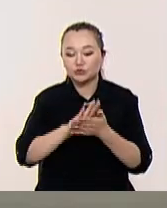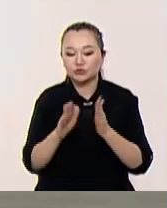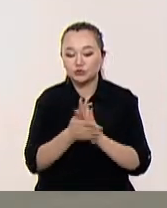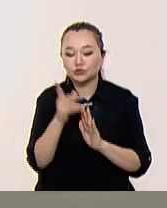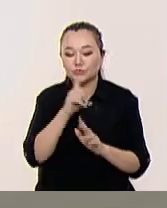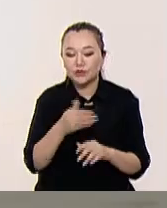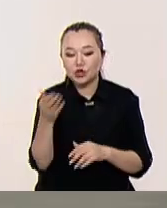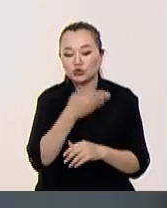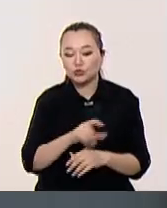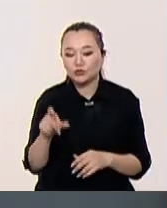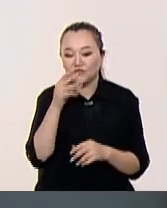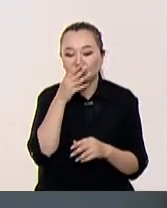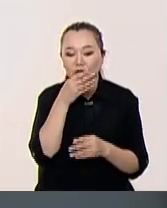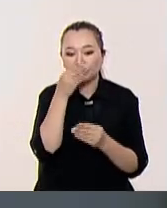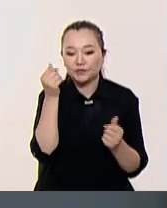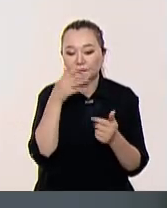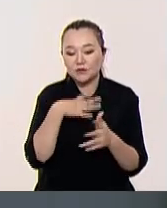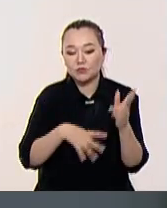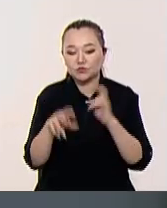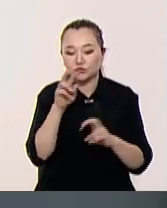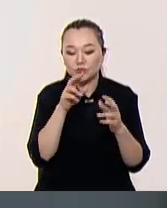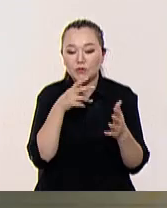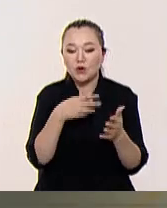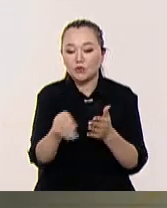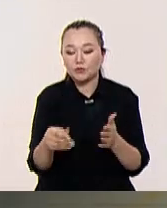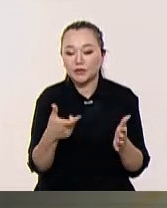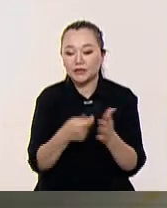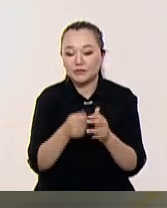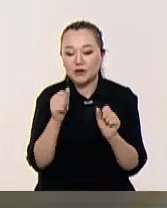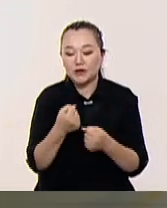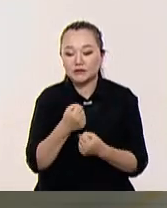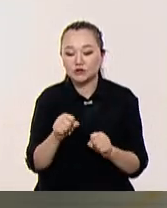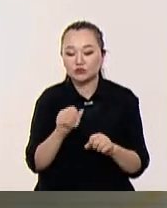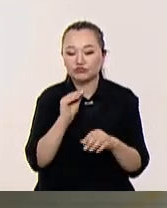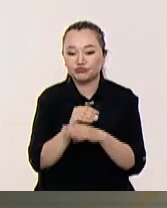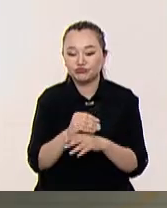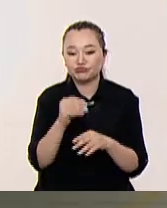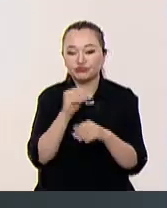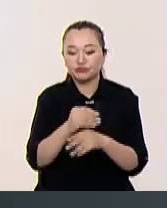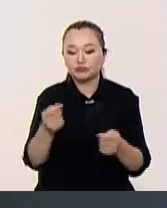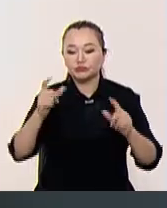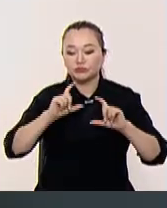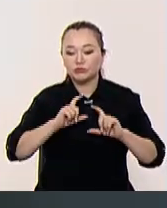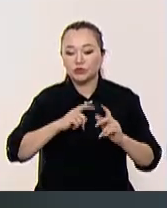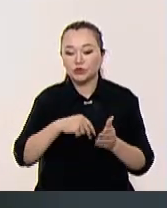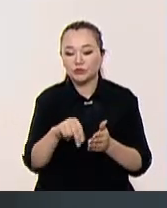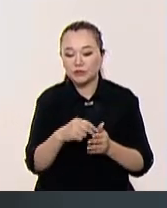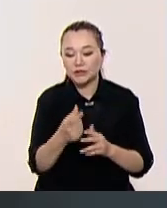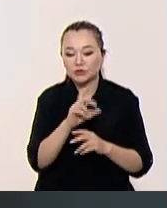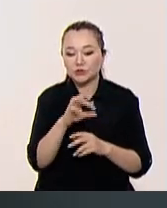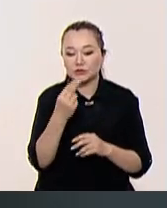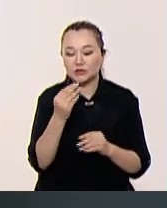чтобы наши граждане не теряли время на поиск и покупку билетов, а также могли избежать переплаты у перекупщиков. Проект несет в себе